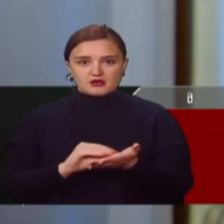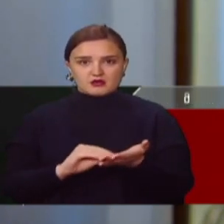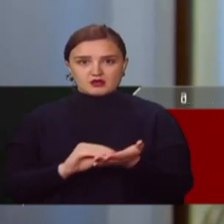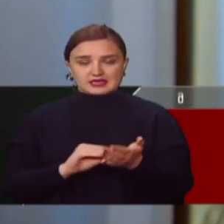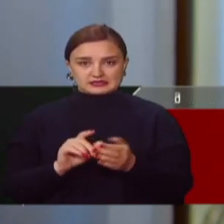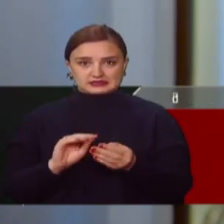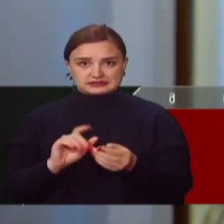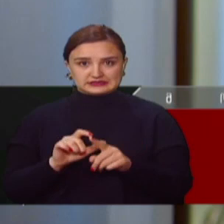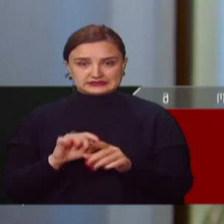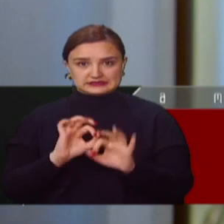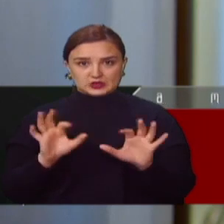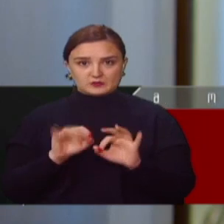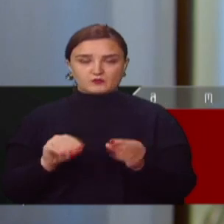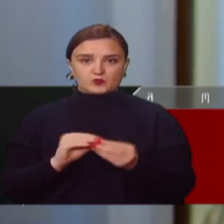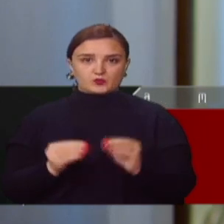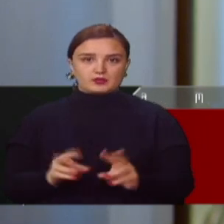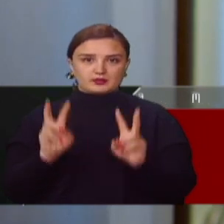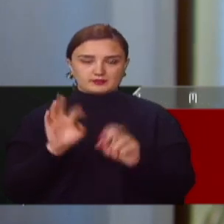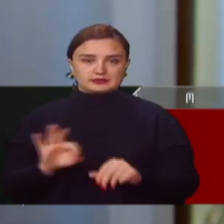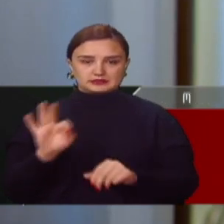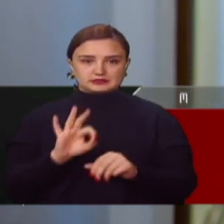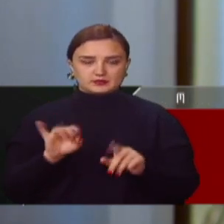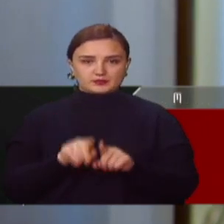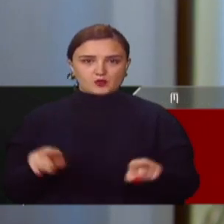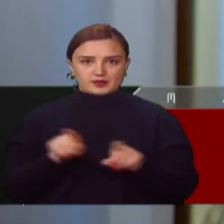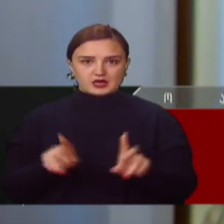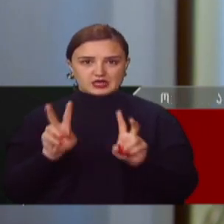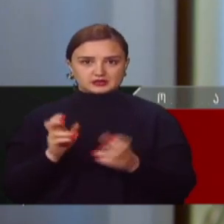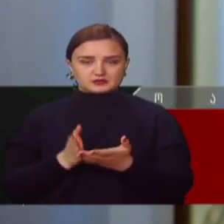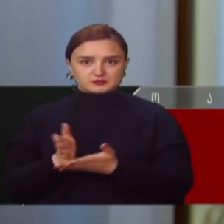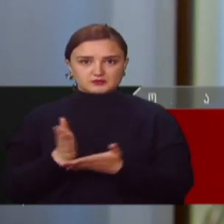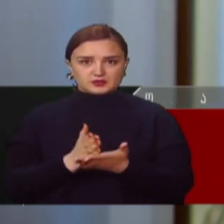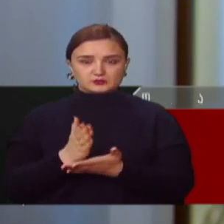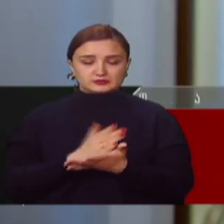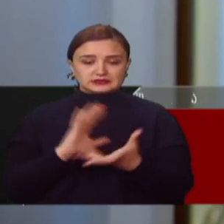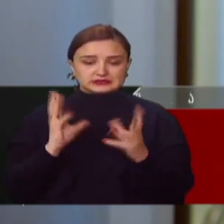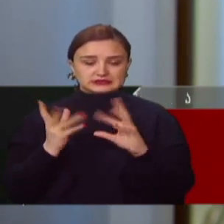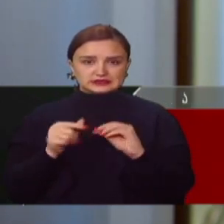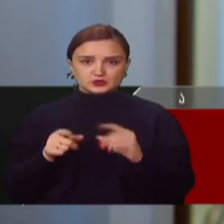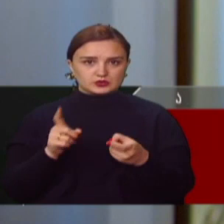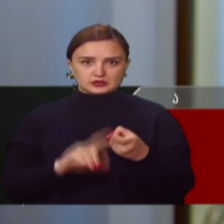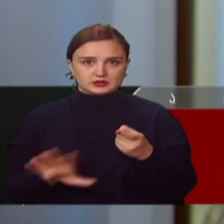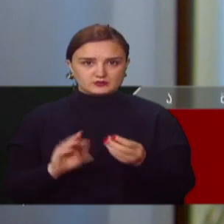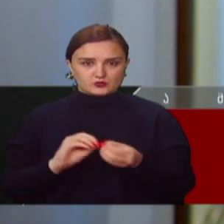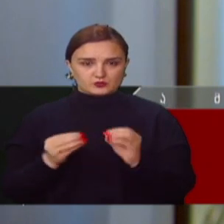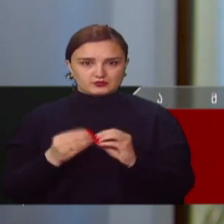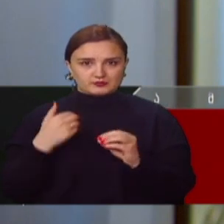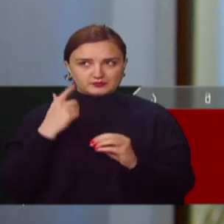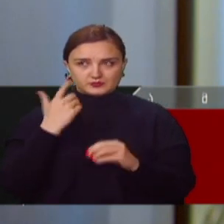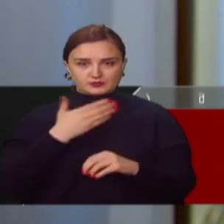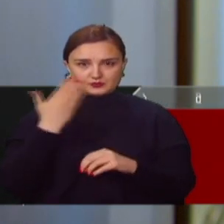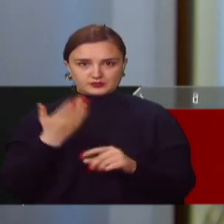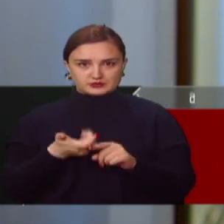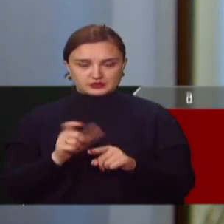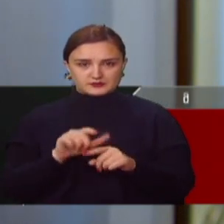ისაუბრონ, საუბრობენ აი ამ პრობლემაზე პროპაგანდის მიმართულებით, რომელიც საერთოდ არ არის არ პრობლემა. Მე არ გამიგია, ყოველ